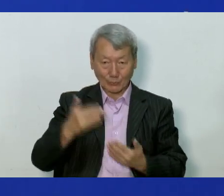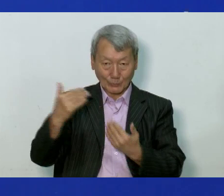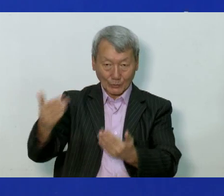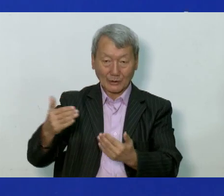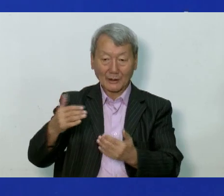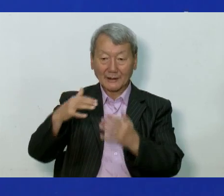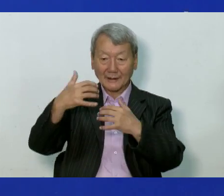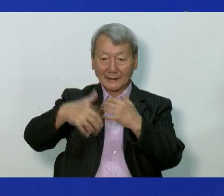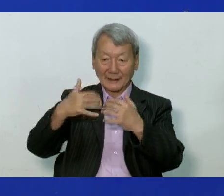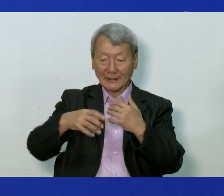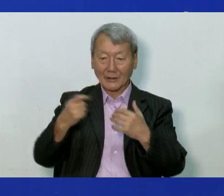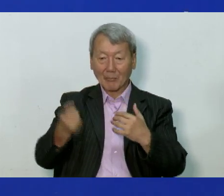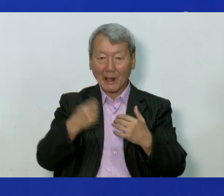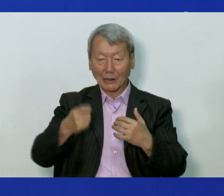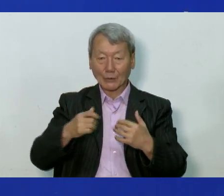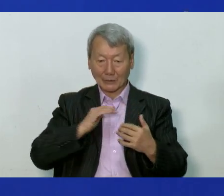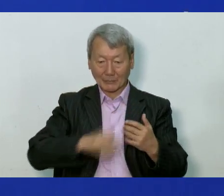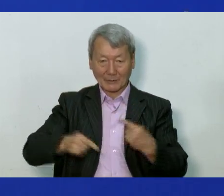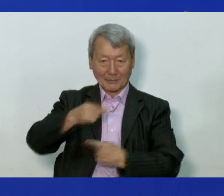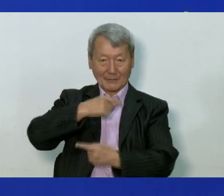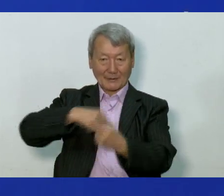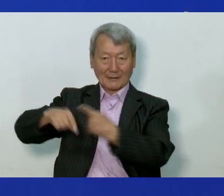и среднему малому бизнесу